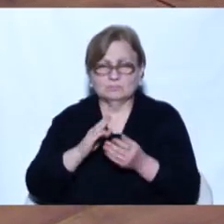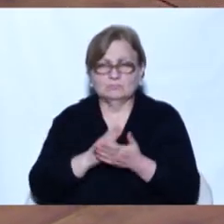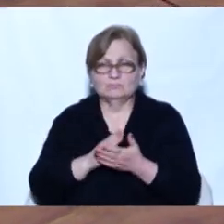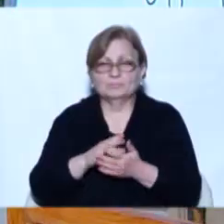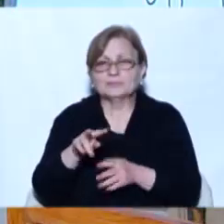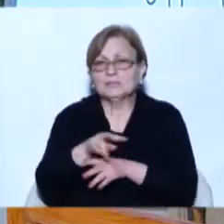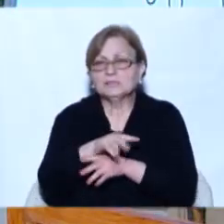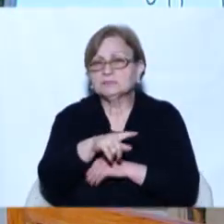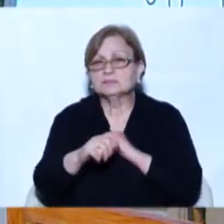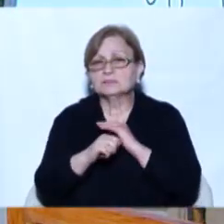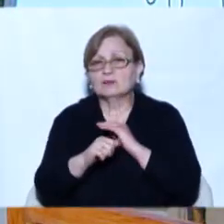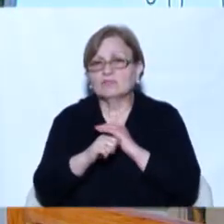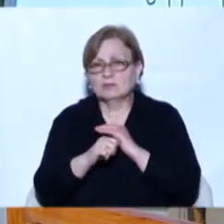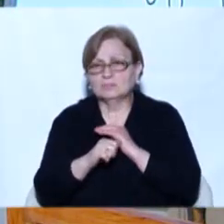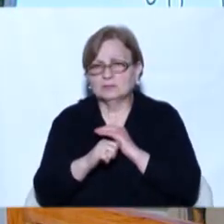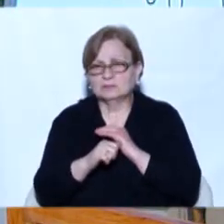ლიტერატურა გვეხმარება, რომ